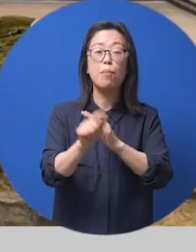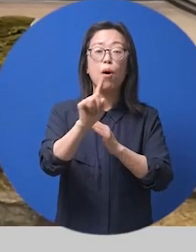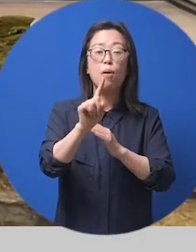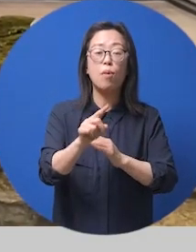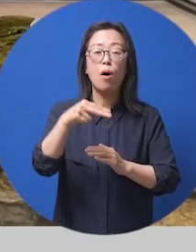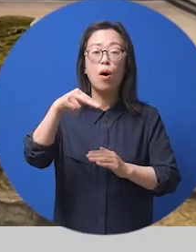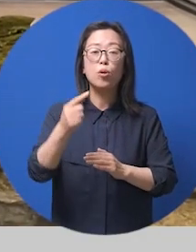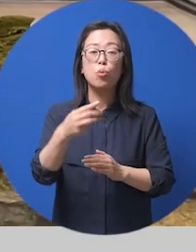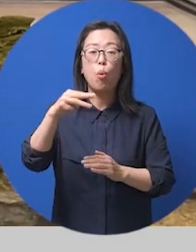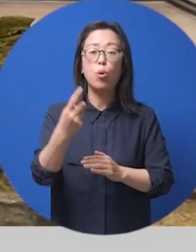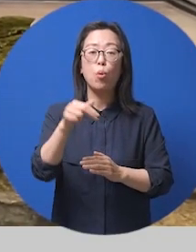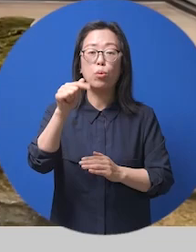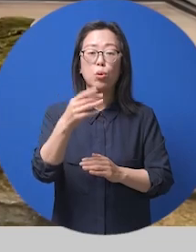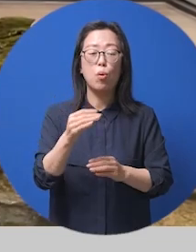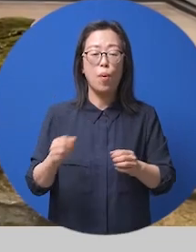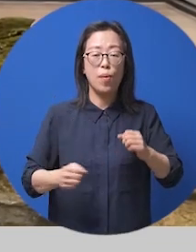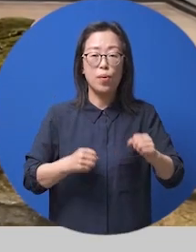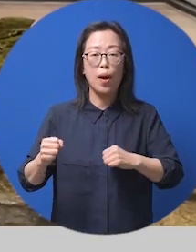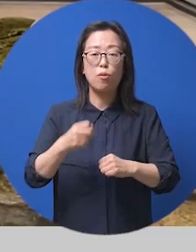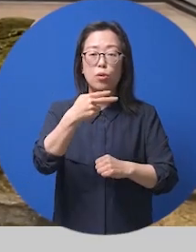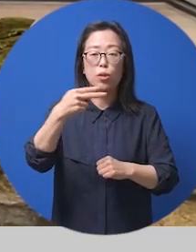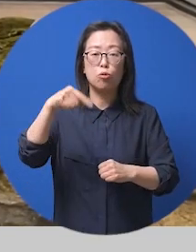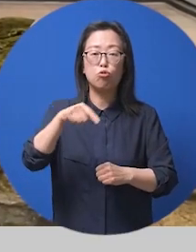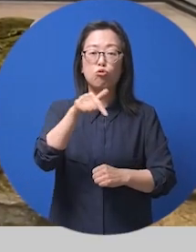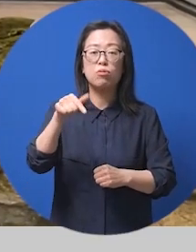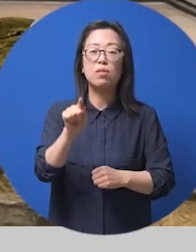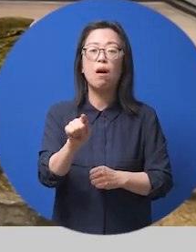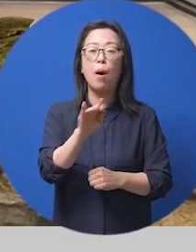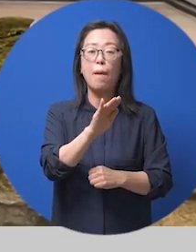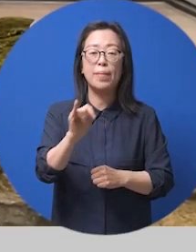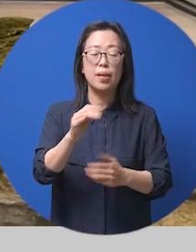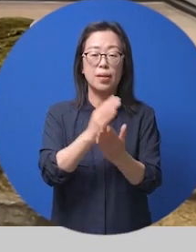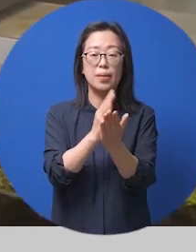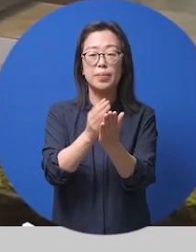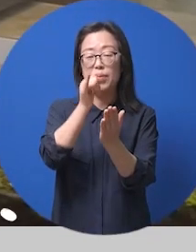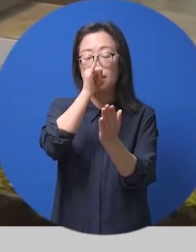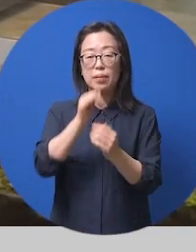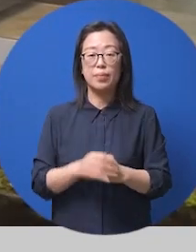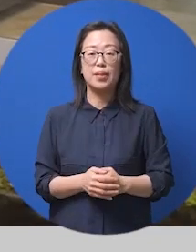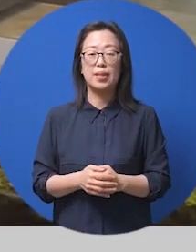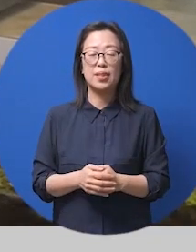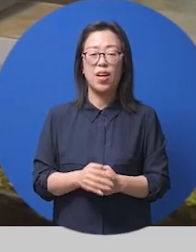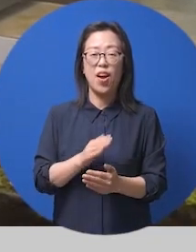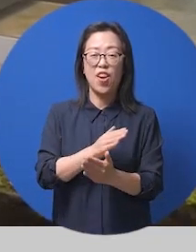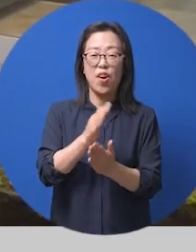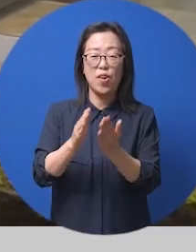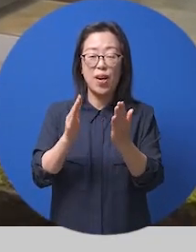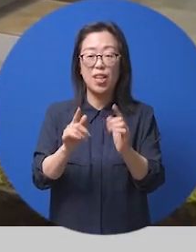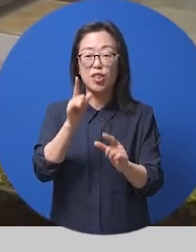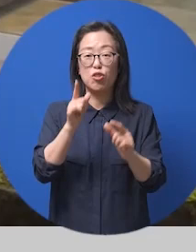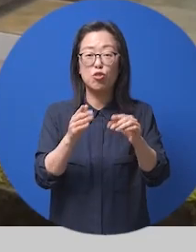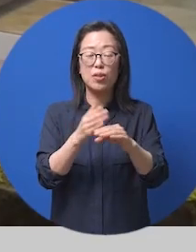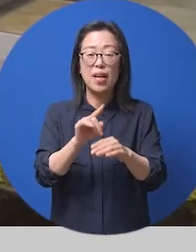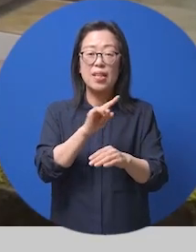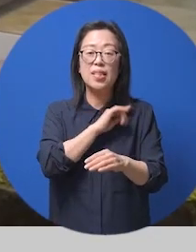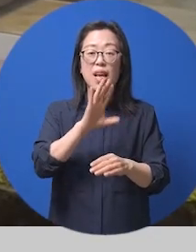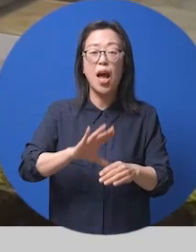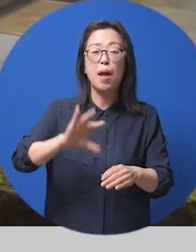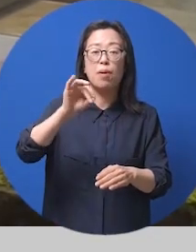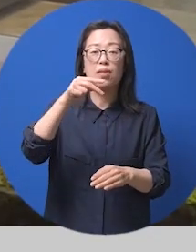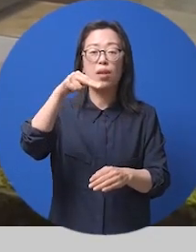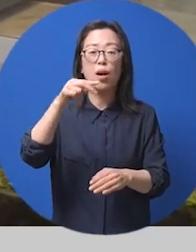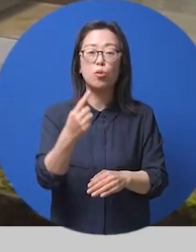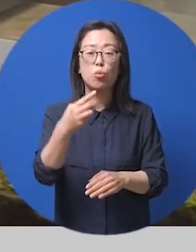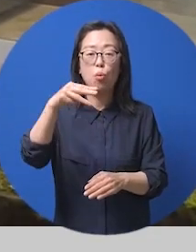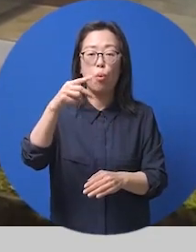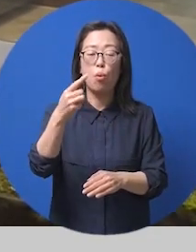있는 도롱뇽, 개구리, 두꺼비 등을 살펴볼 수가 있습니다. 여러가지 양서류들 중 가장 먼저 도롱뇽에